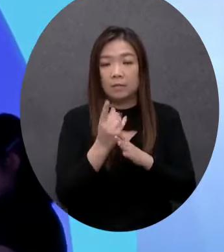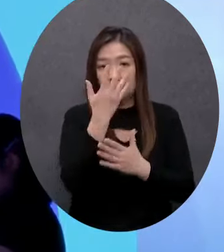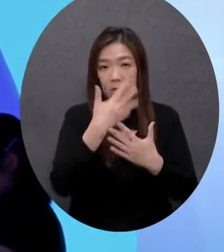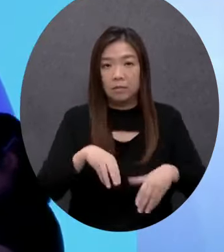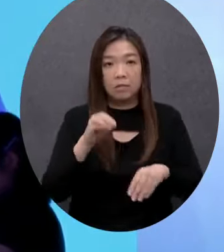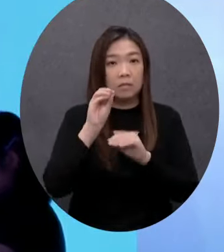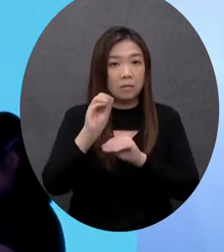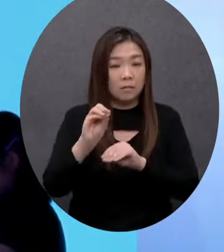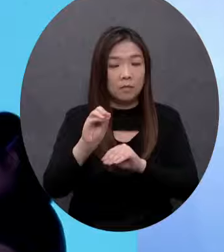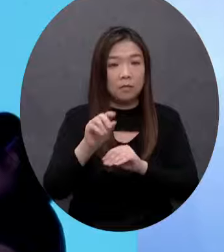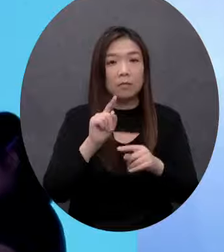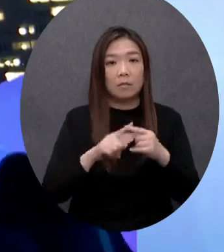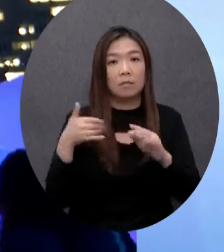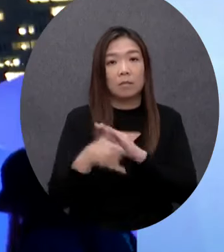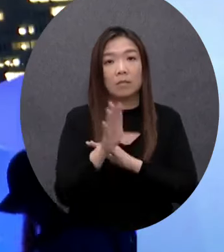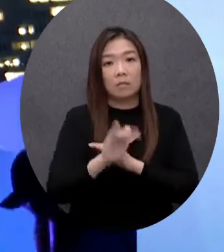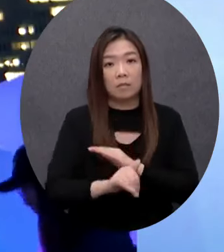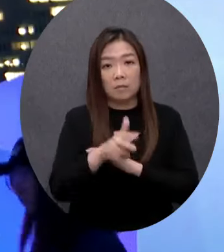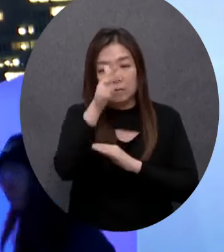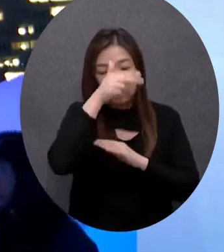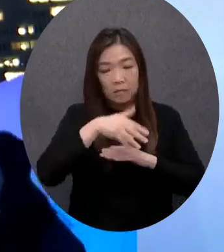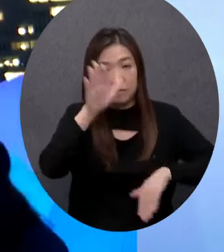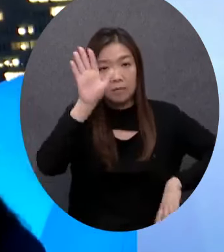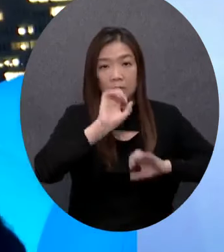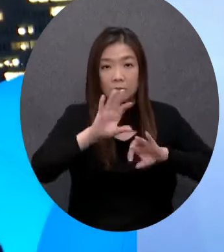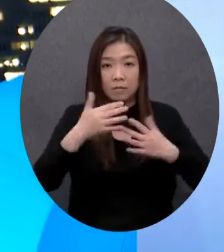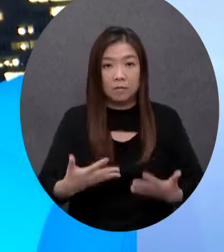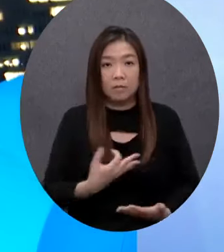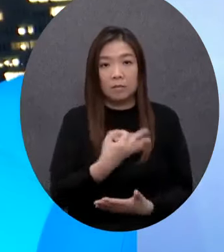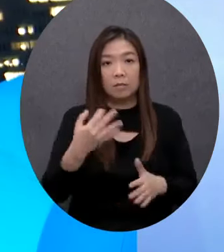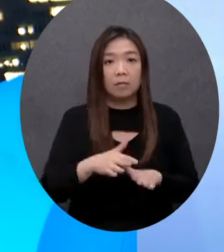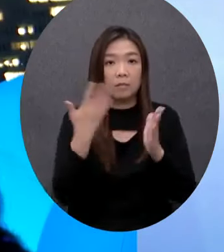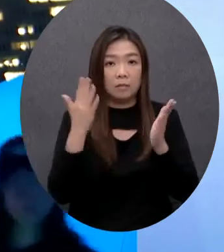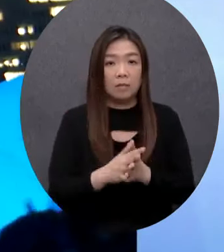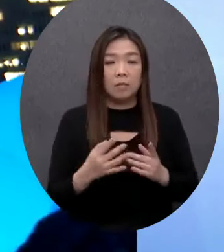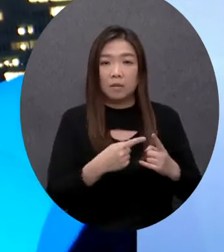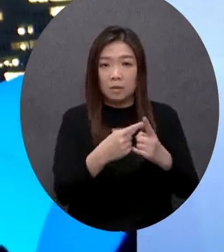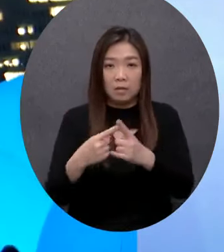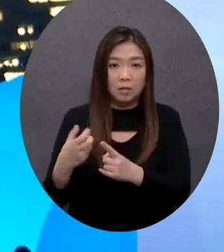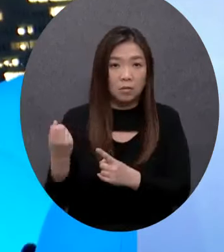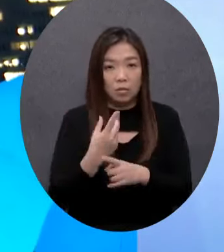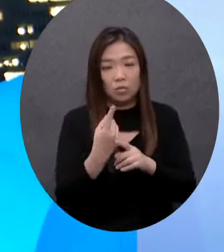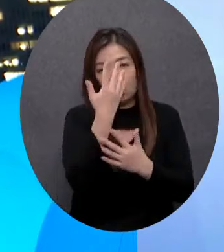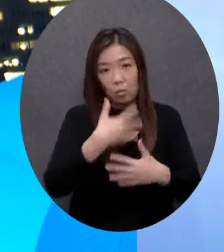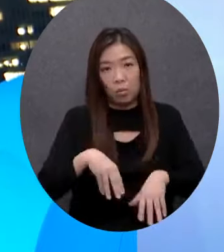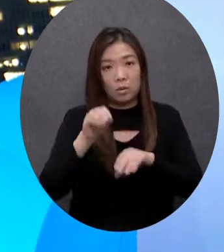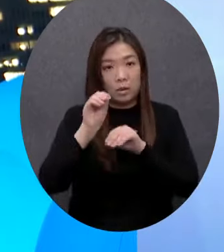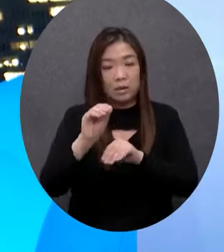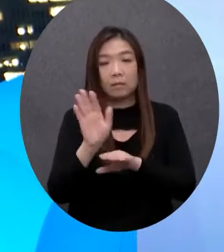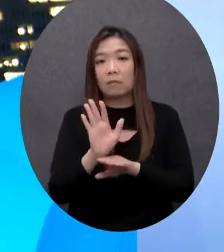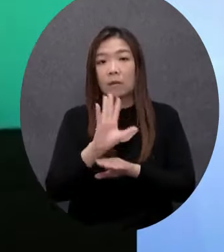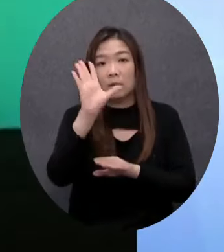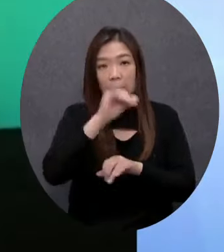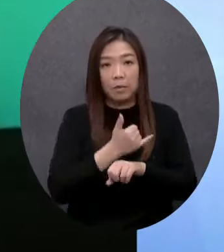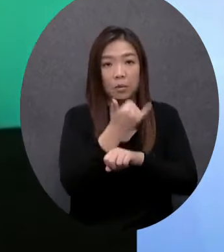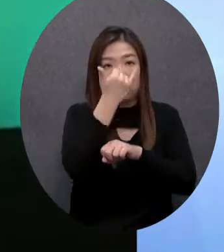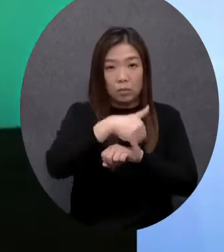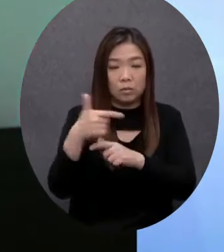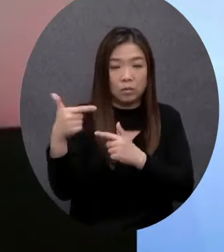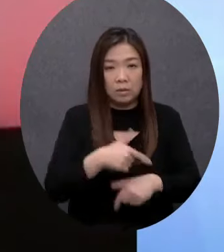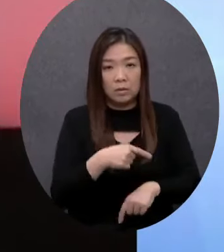記才可以入場。康文署宣布，今个星期三起，市民无需预先登记，晚上6:30至